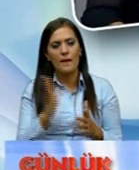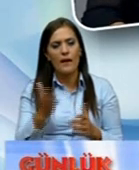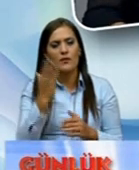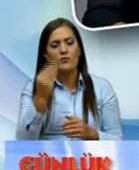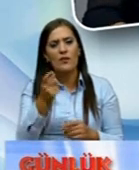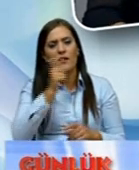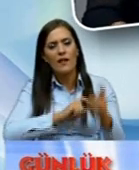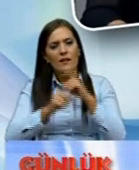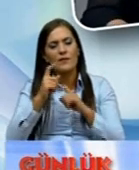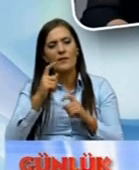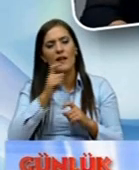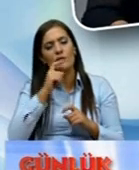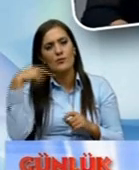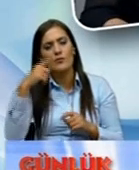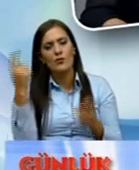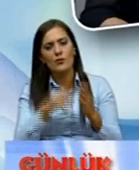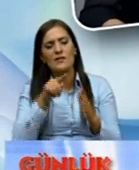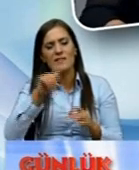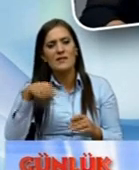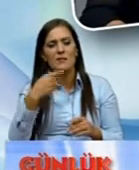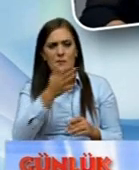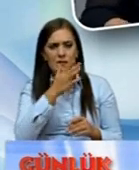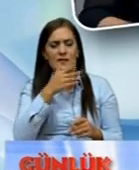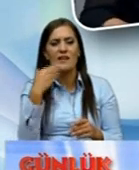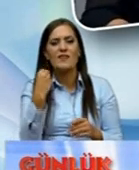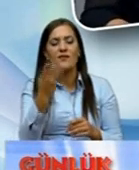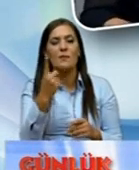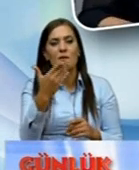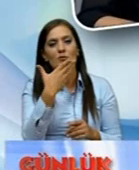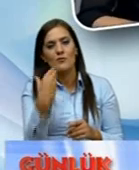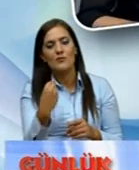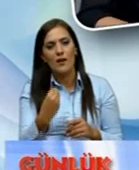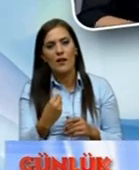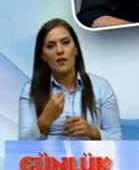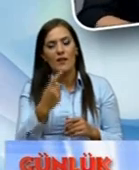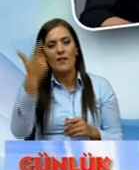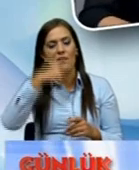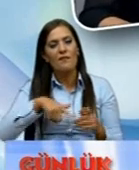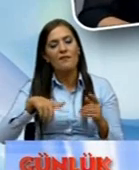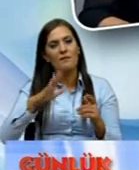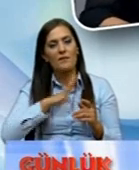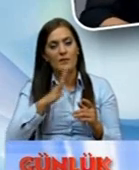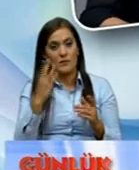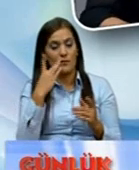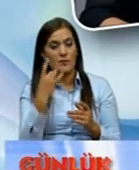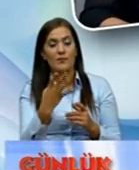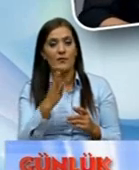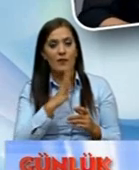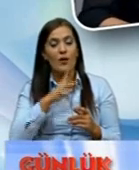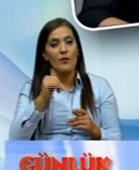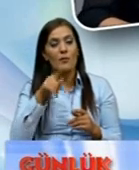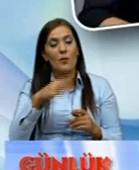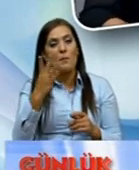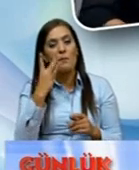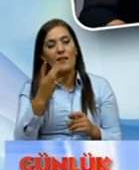çok yanıldığımız nokta şu. Zaten hani siz de bilirsiniz, gençliğin vermiş olduğu bir güzellik, fitlik vardır. Önemli olan o